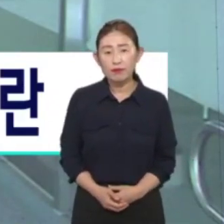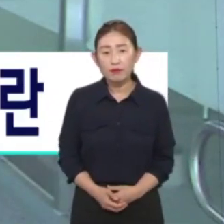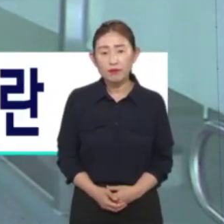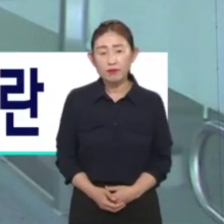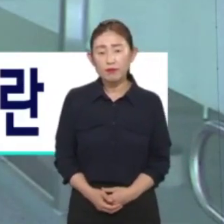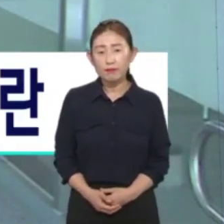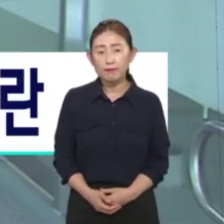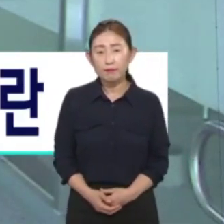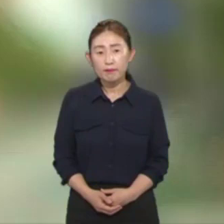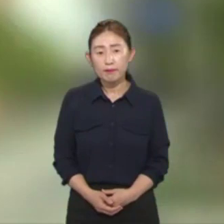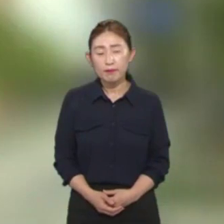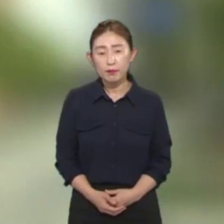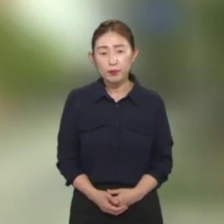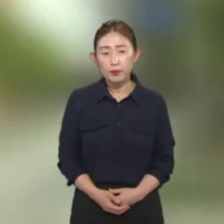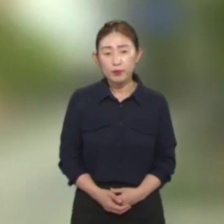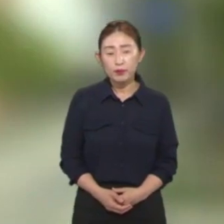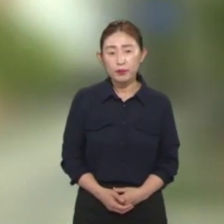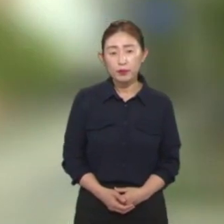기자입니다.